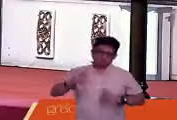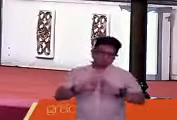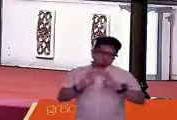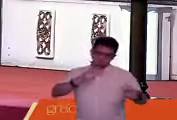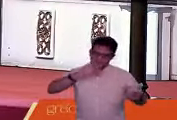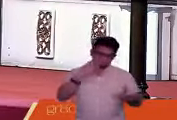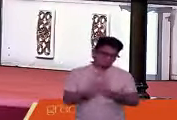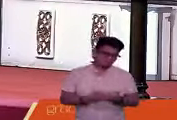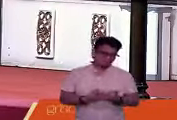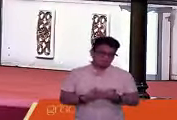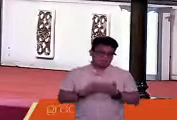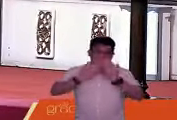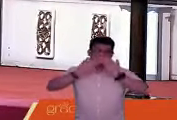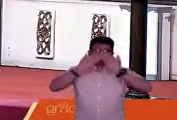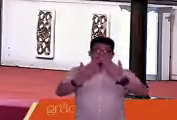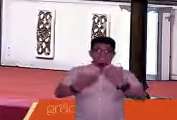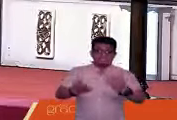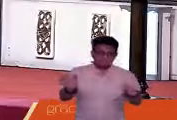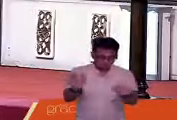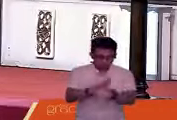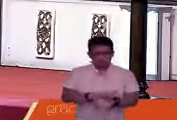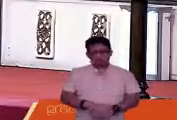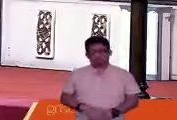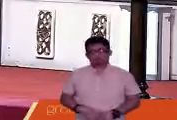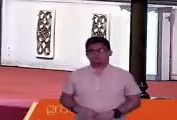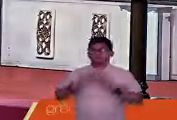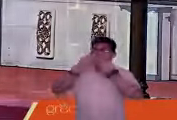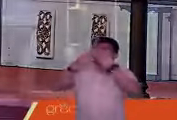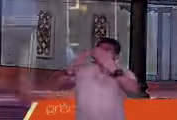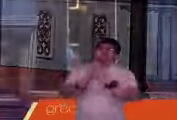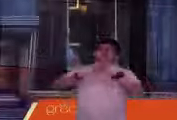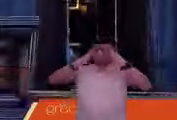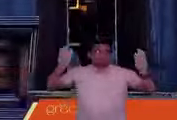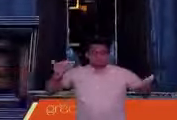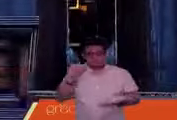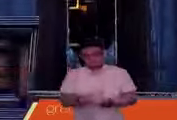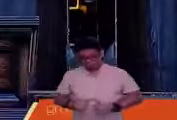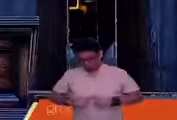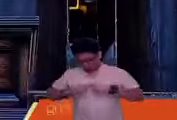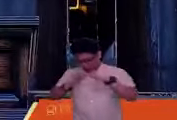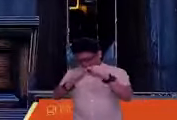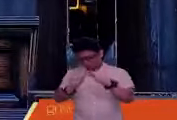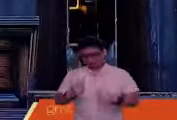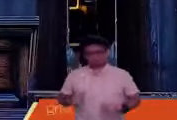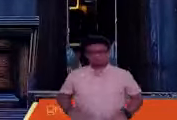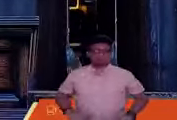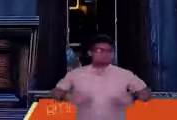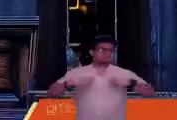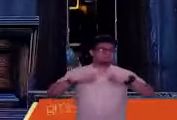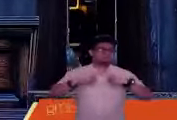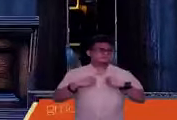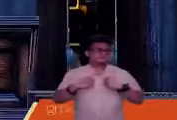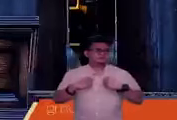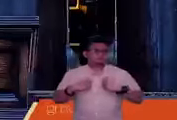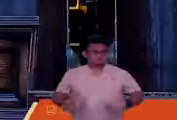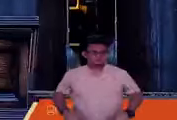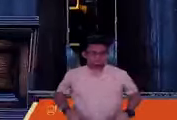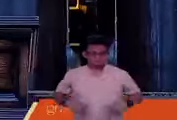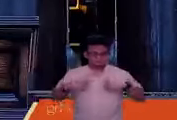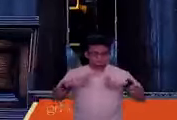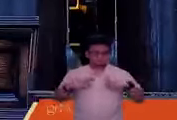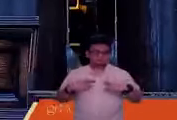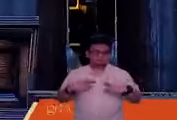nagpasalamat ko sa Ginoo nga, Lord, thank you so much that I am still alive.